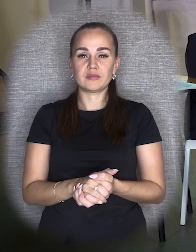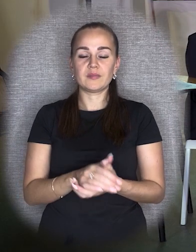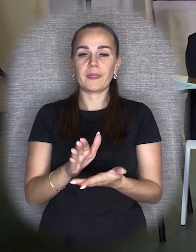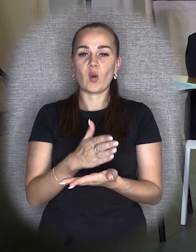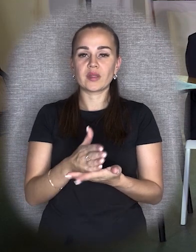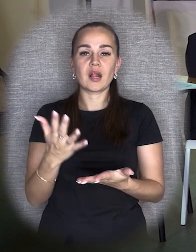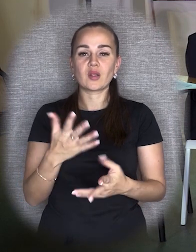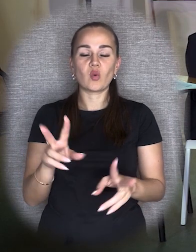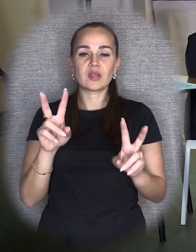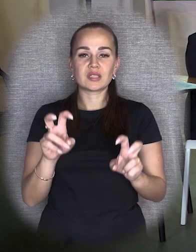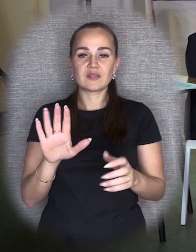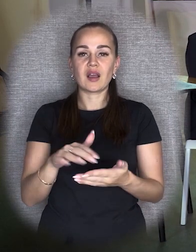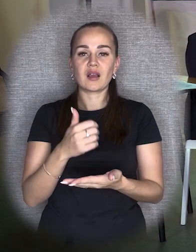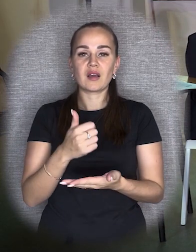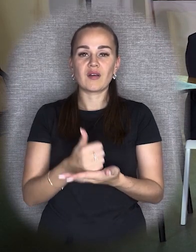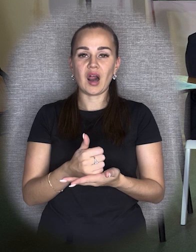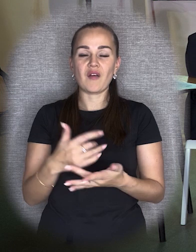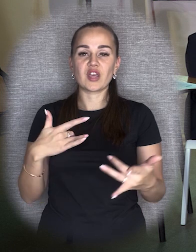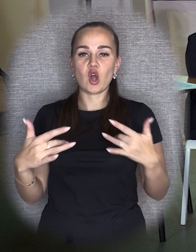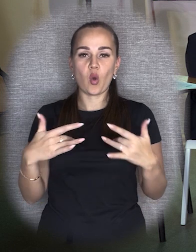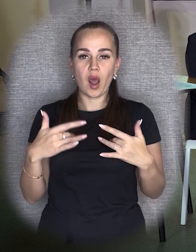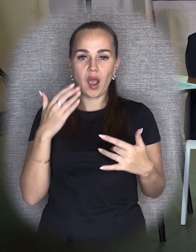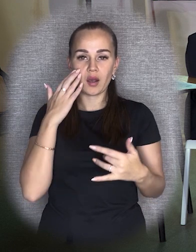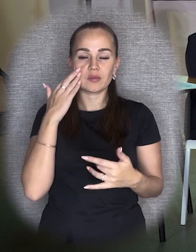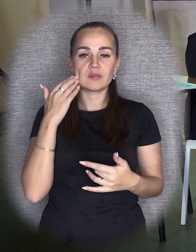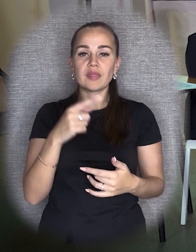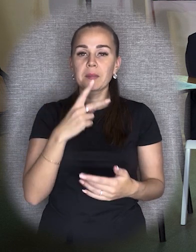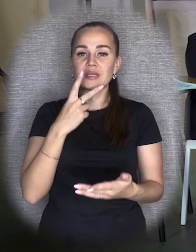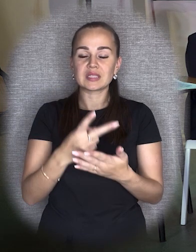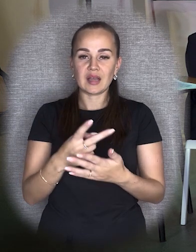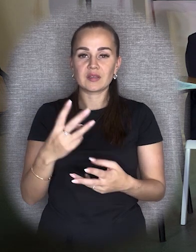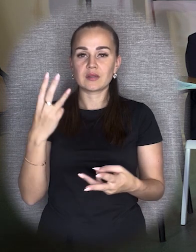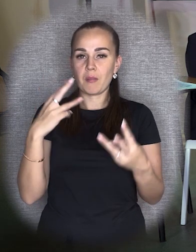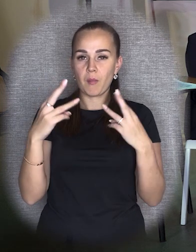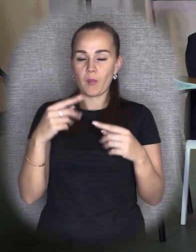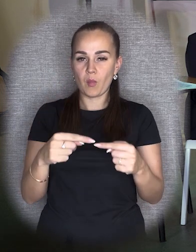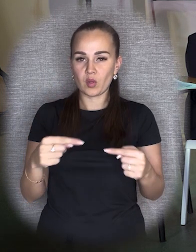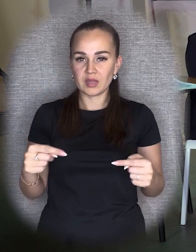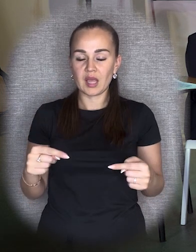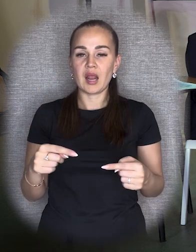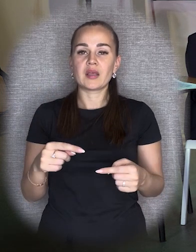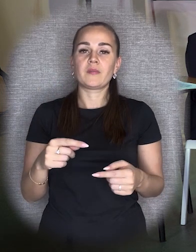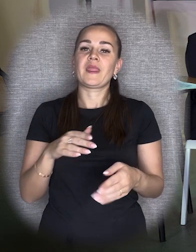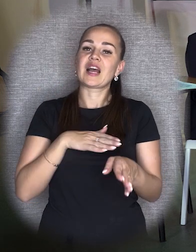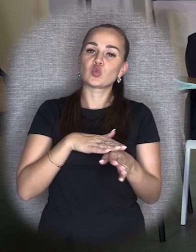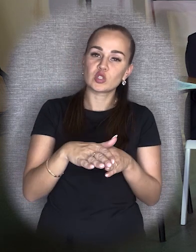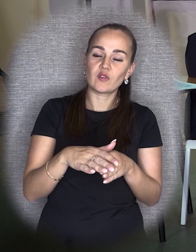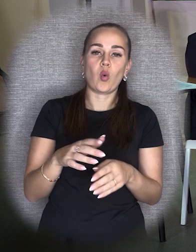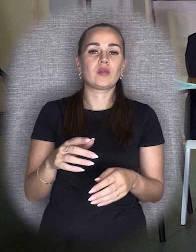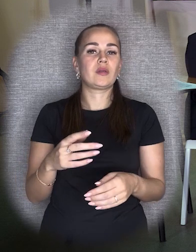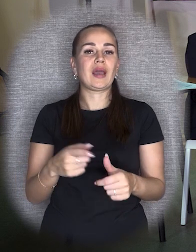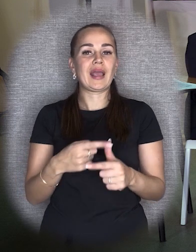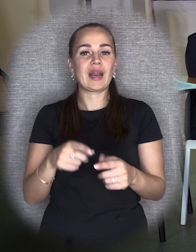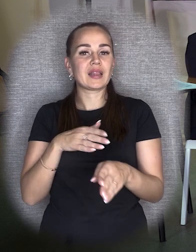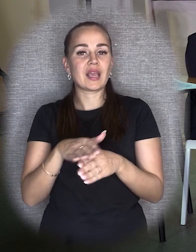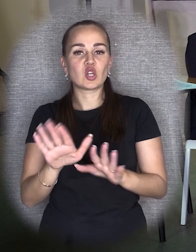размещен раздел, который называется «В главных ролях». Там представлены модели осуществленных и неосуществленных памятников.